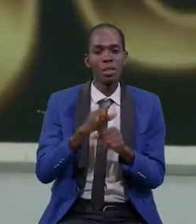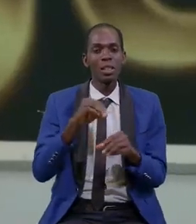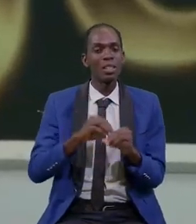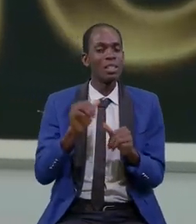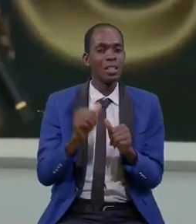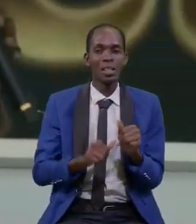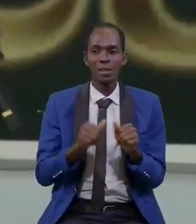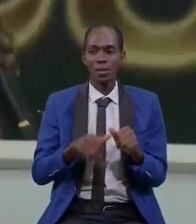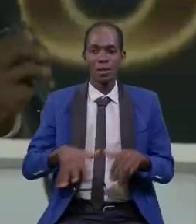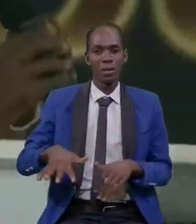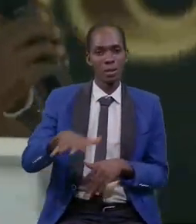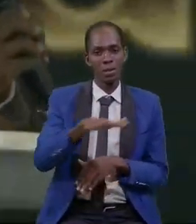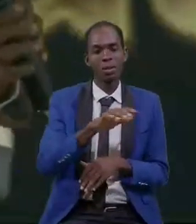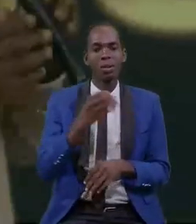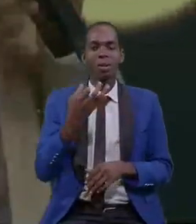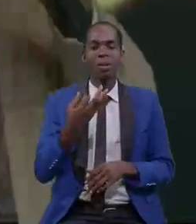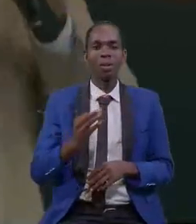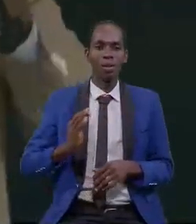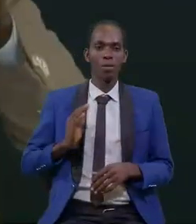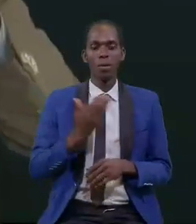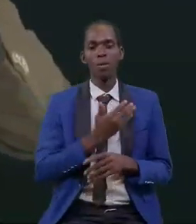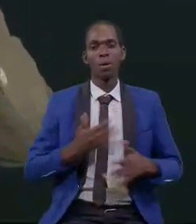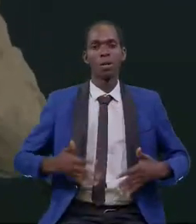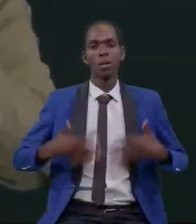dans tous les domaines de nos vies.